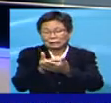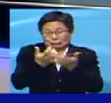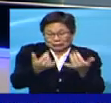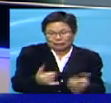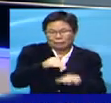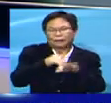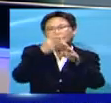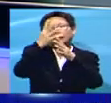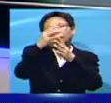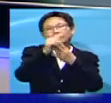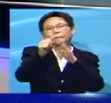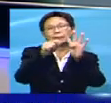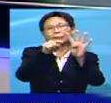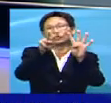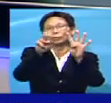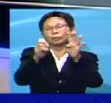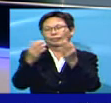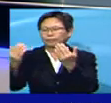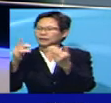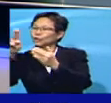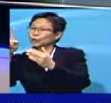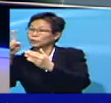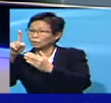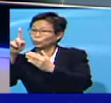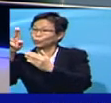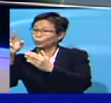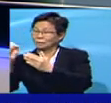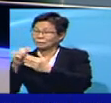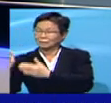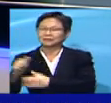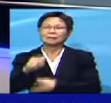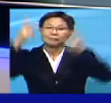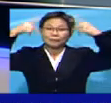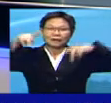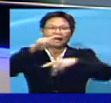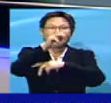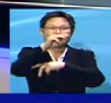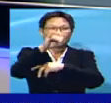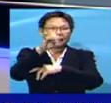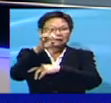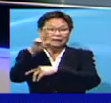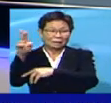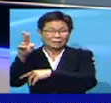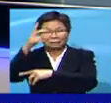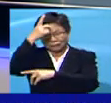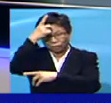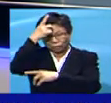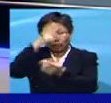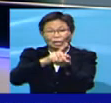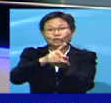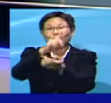pada RM4.20 berbanding $1 Amerika Syarikat. Pengarah eksekutif MIER Dr. Zakaria Abdul Rashid